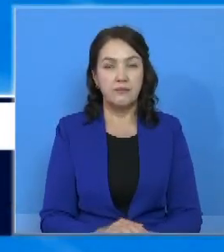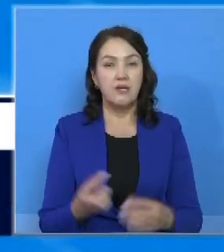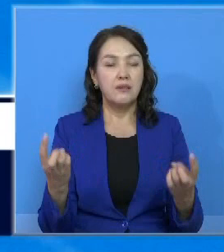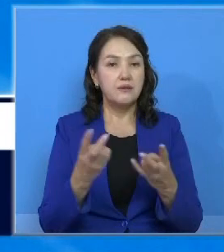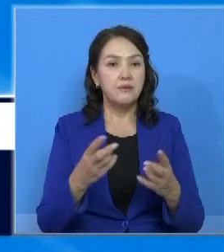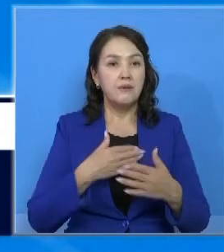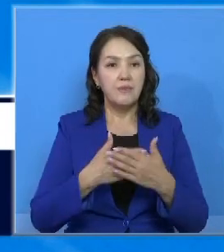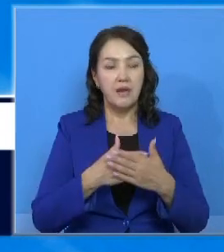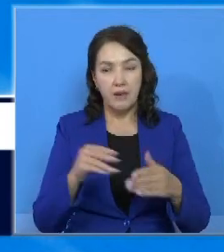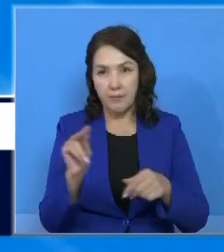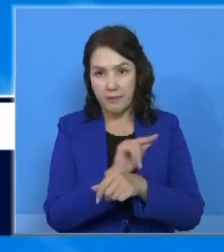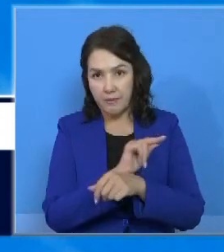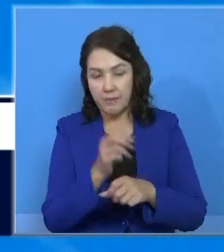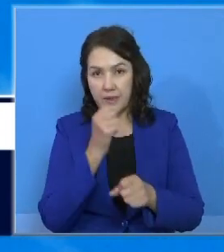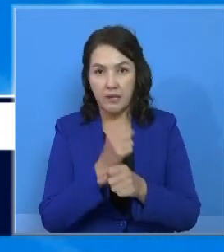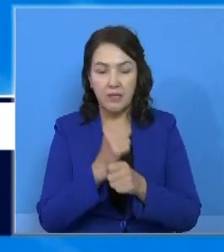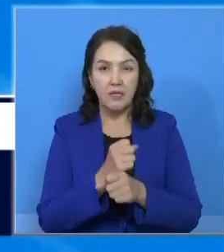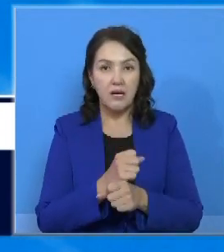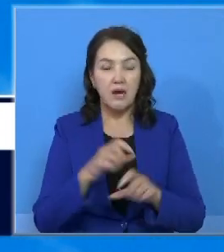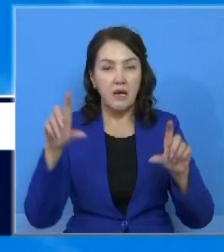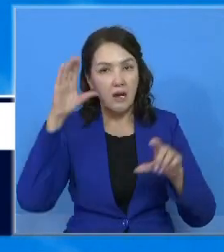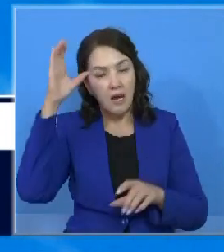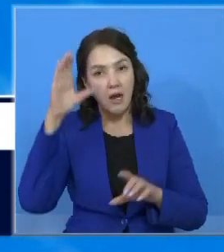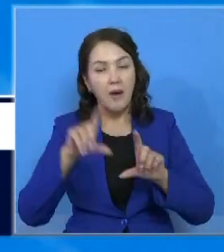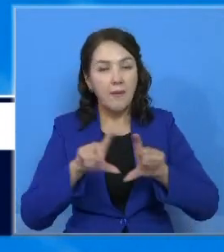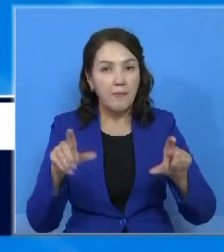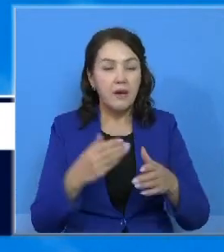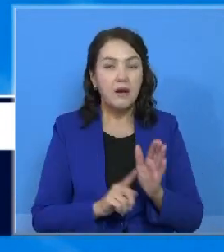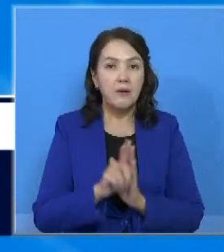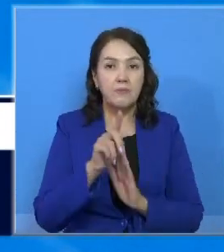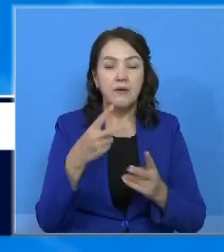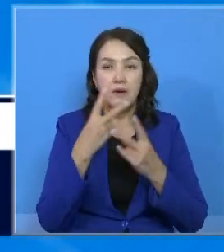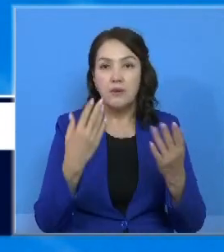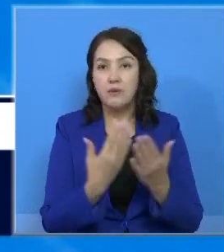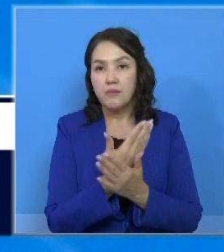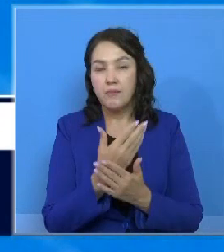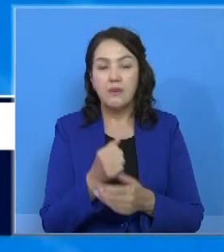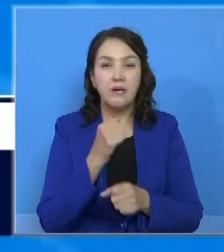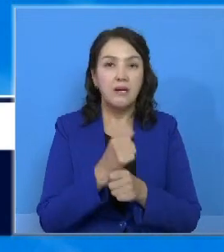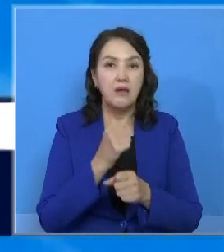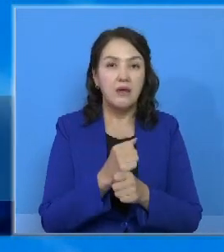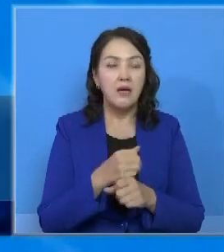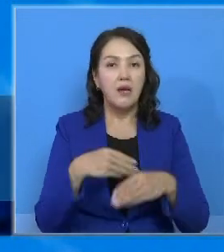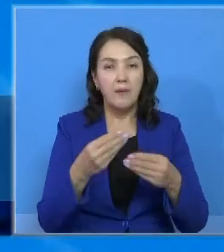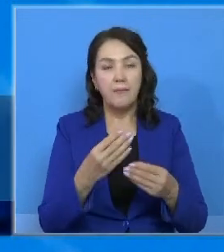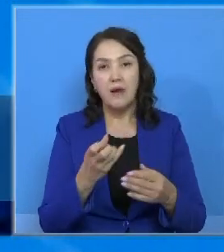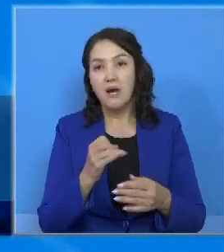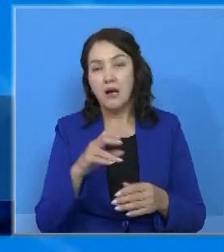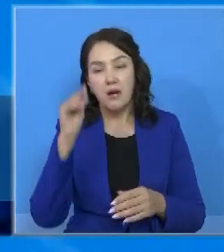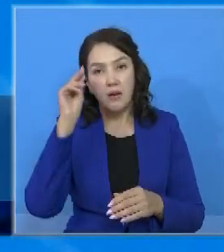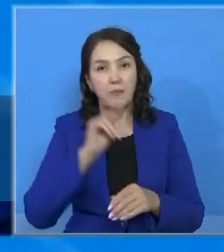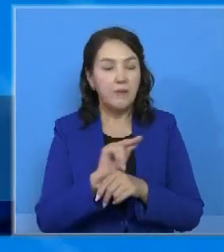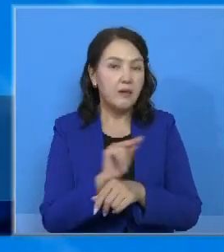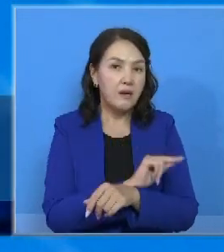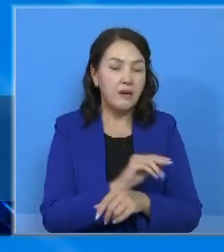Необходимо активизировать воспитательную работу в организациях образования, оперативно приступить к рассмотрению новых форматов работы, отдать приоритет